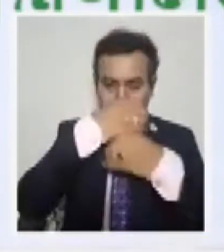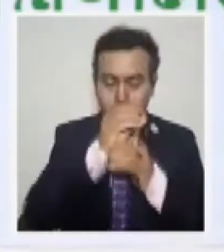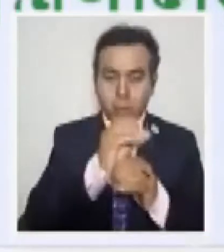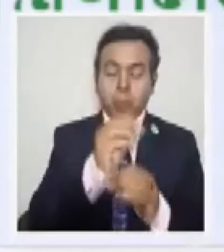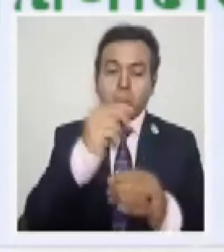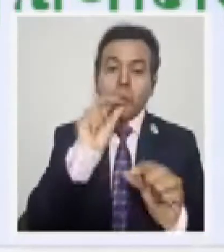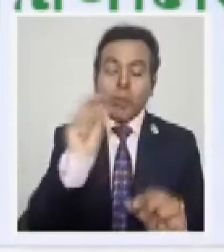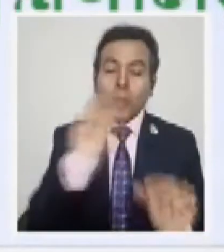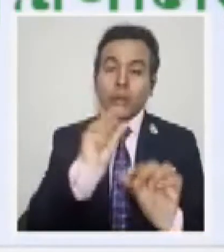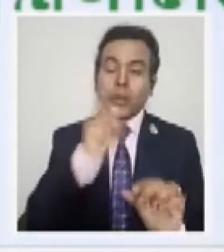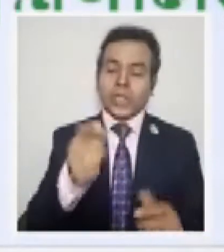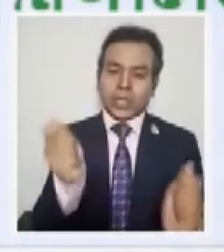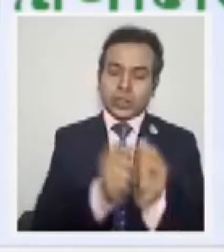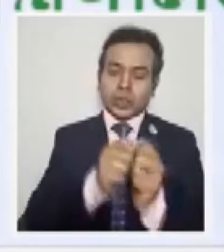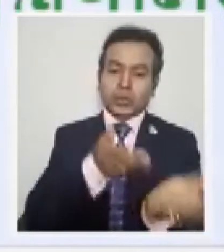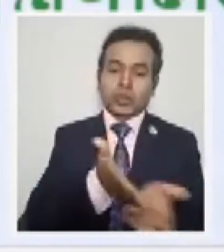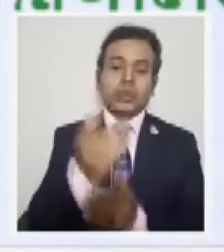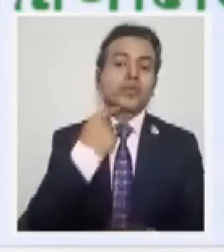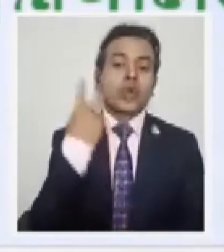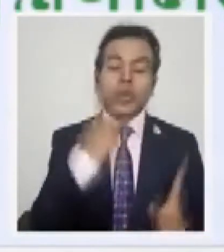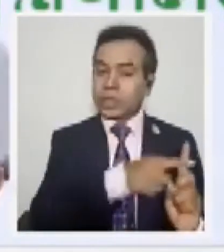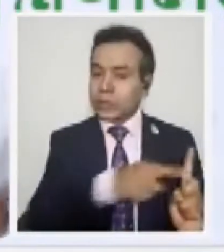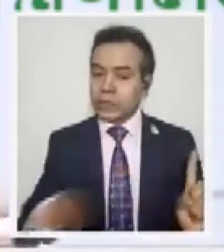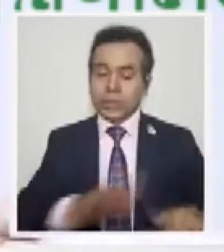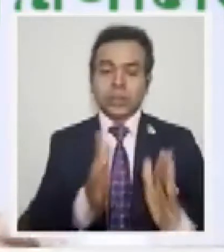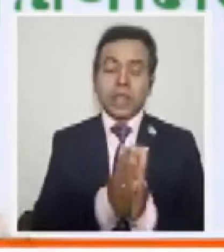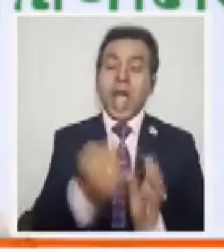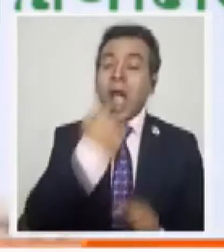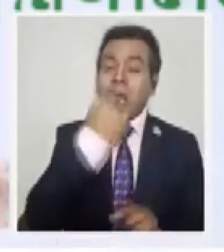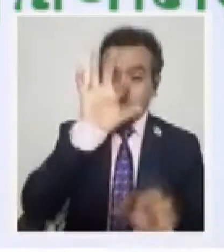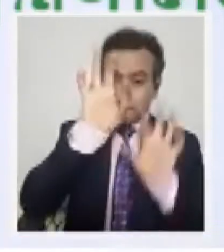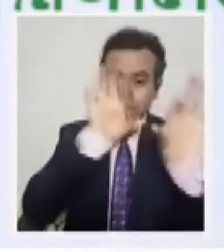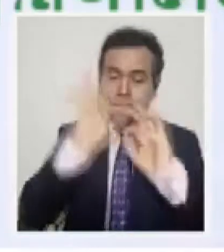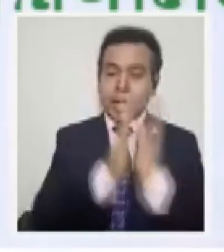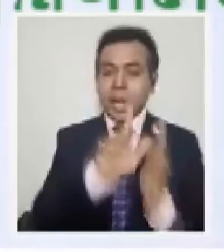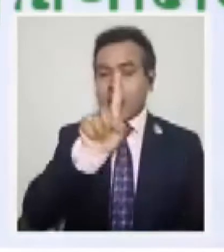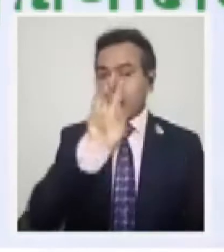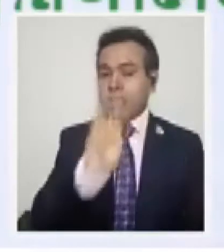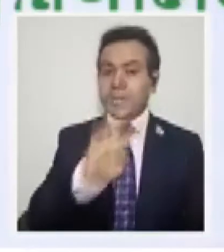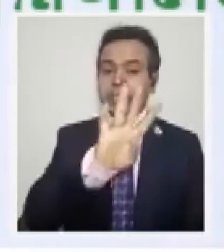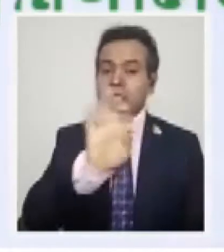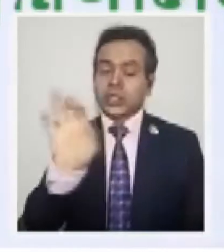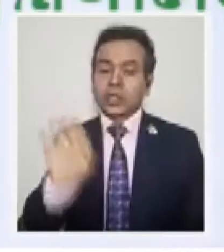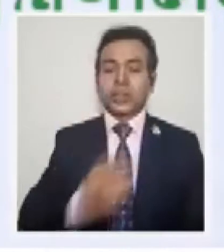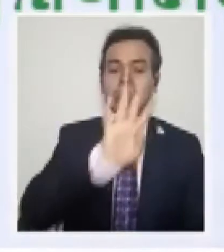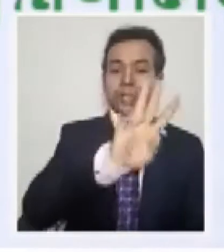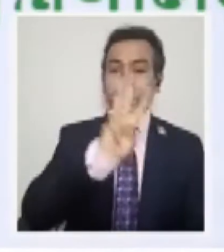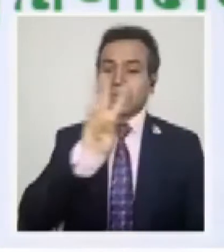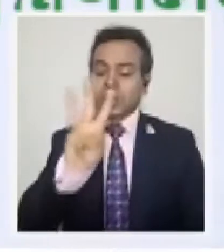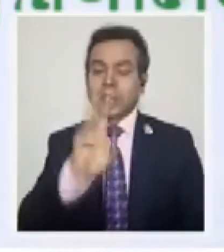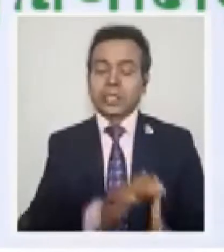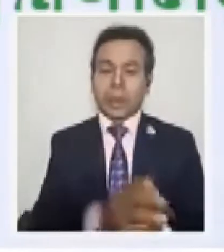বেসরকারিভাবে এবং এ নিয়ে আমাদের 50টি আরটিপিসিআর ল্যাব বা পরীক্ষাগার চালু হল। গত